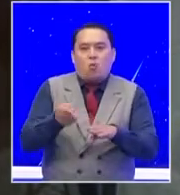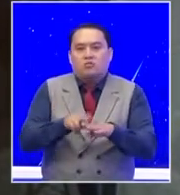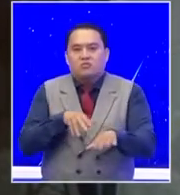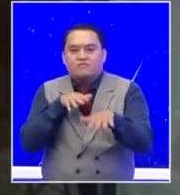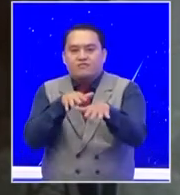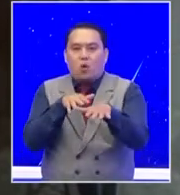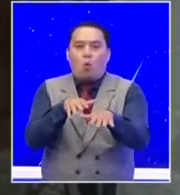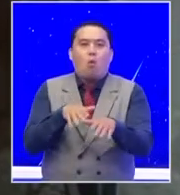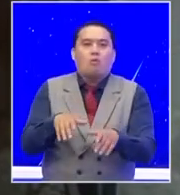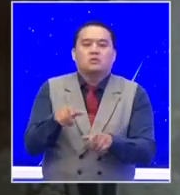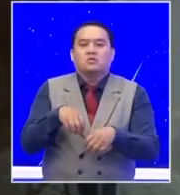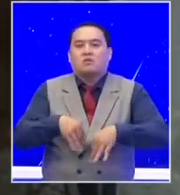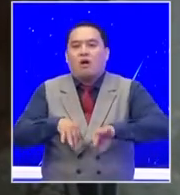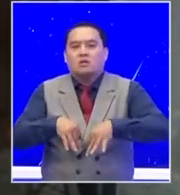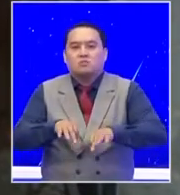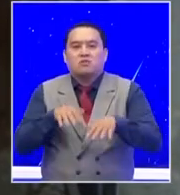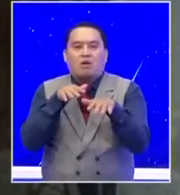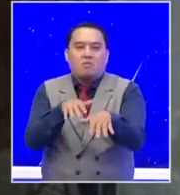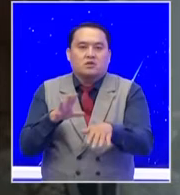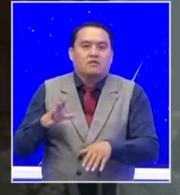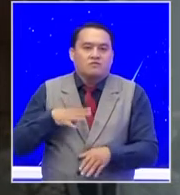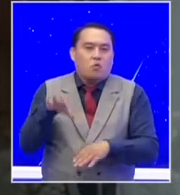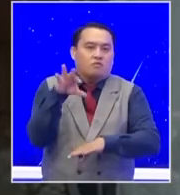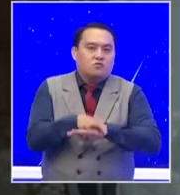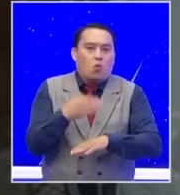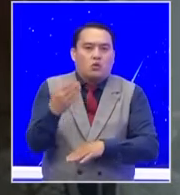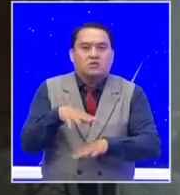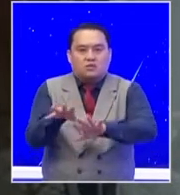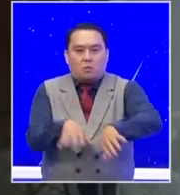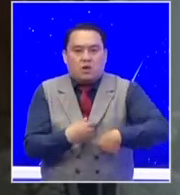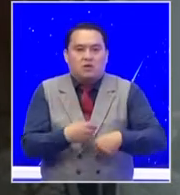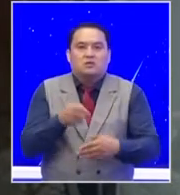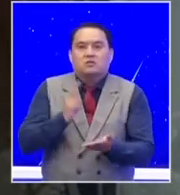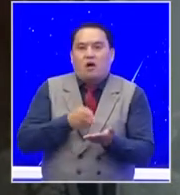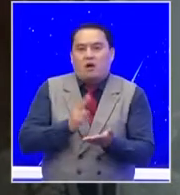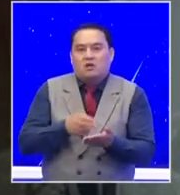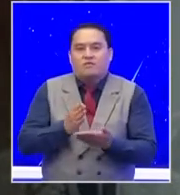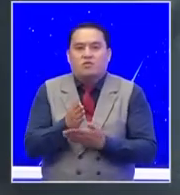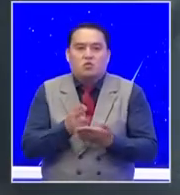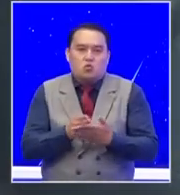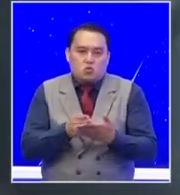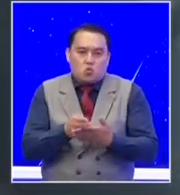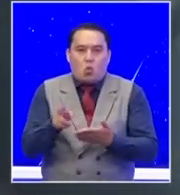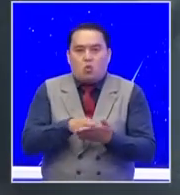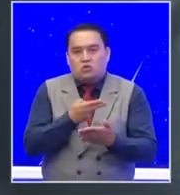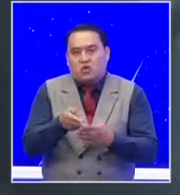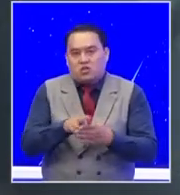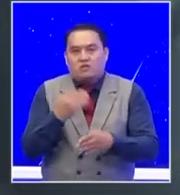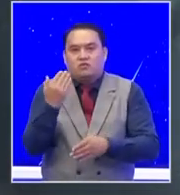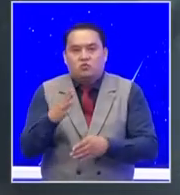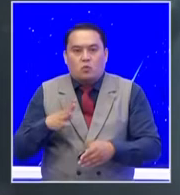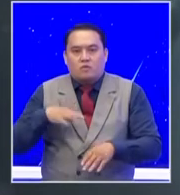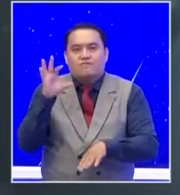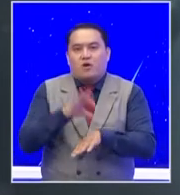в сторону проезжавшего транспорта. Во время задержания у него изъяли вещественные доказательства – нож и точило. По